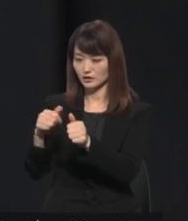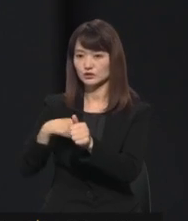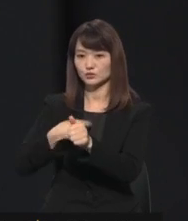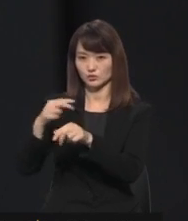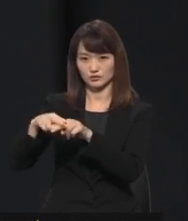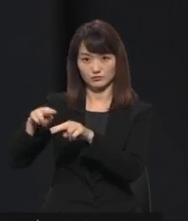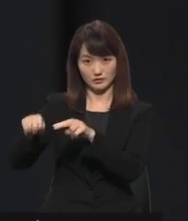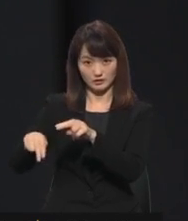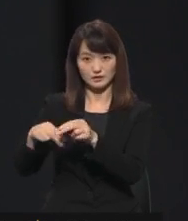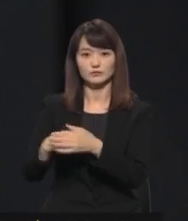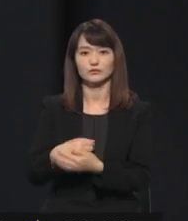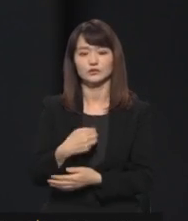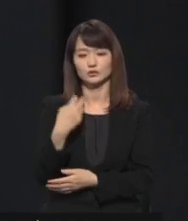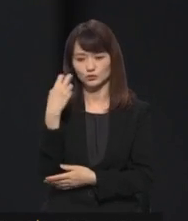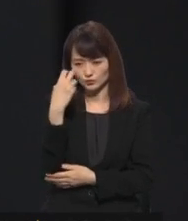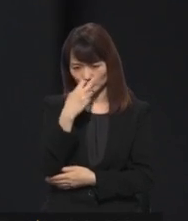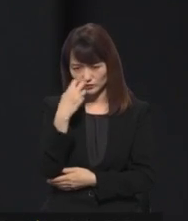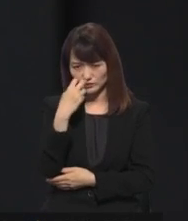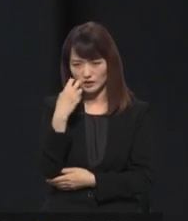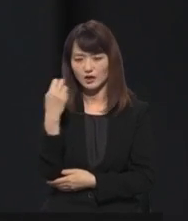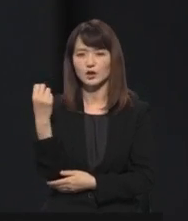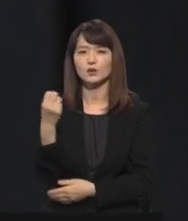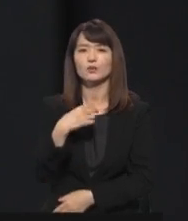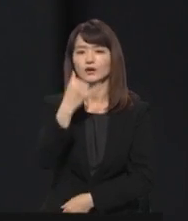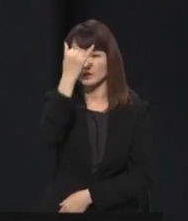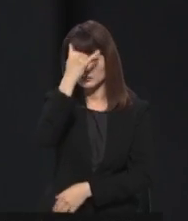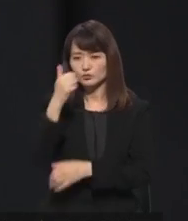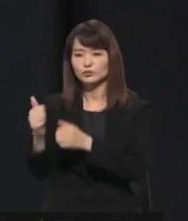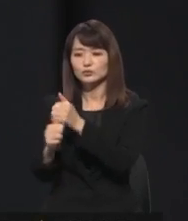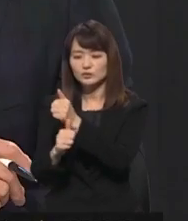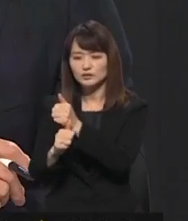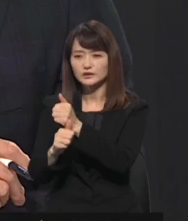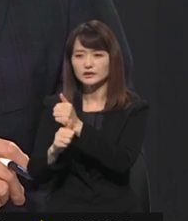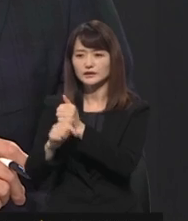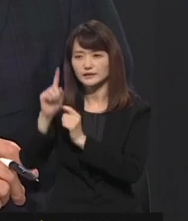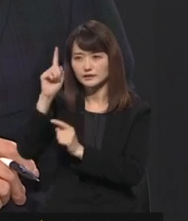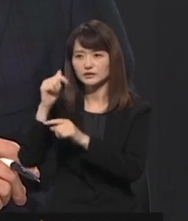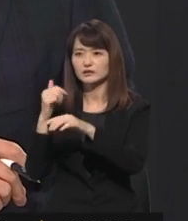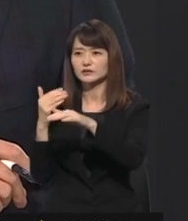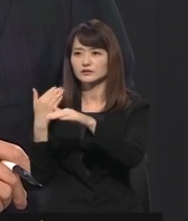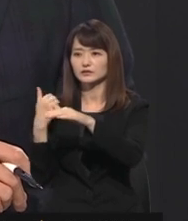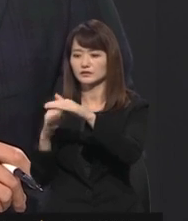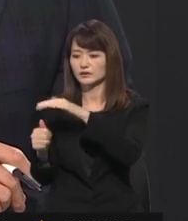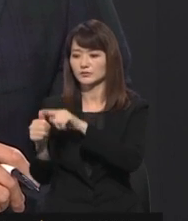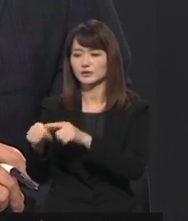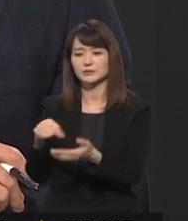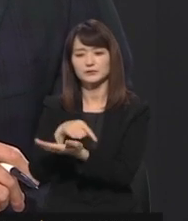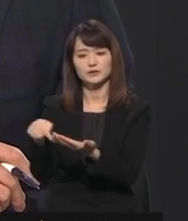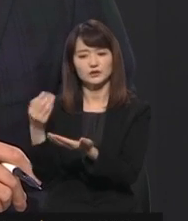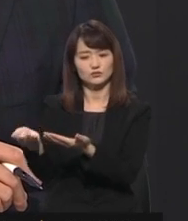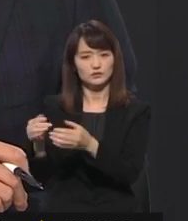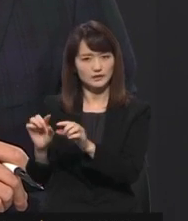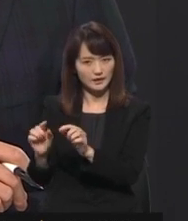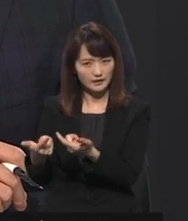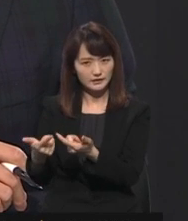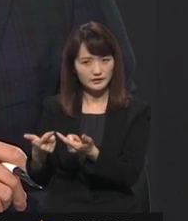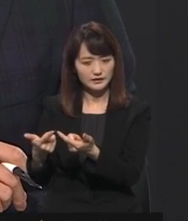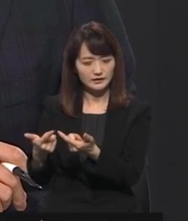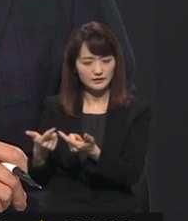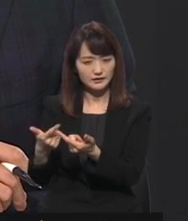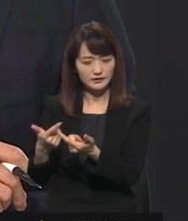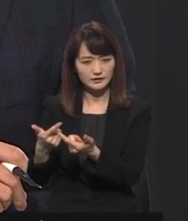사돈 윤리 든 이게 그 이인석 대표 에게 불리한 상황을 안 가도록 하겠다 라는 것은 이제 그런 의중을 슬쩍 비춘 거